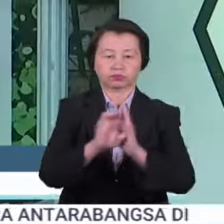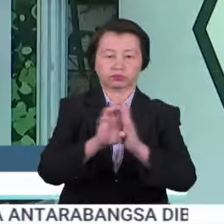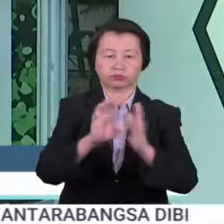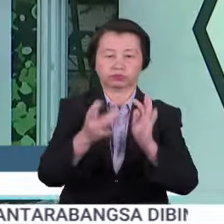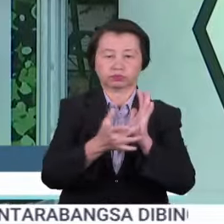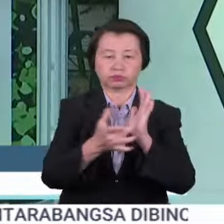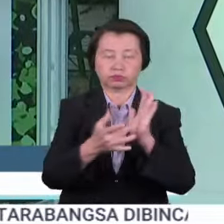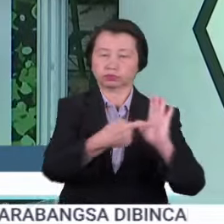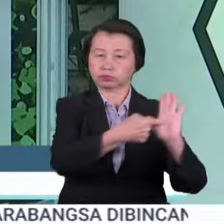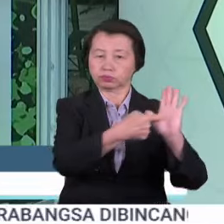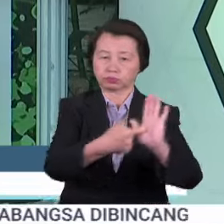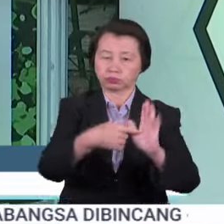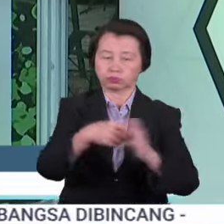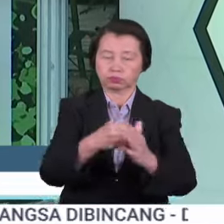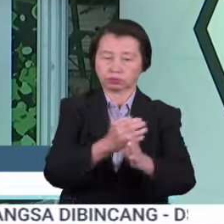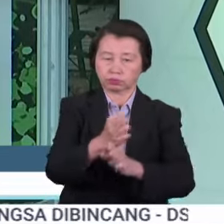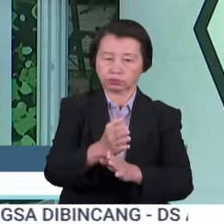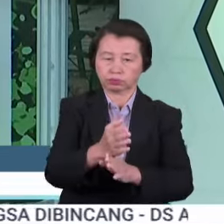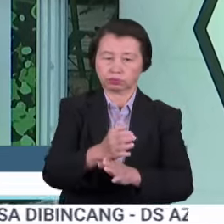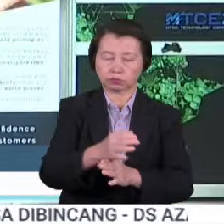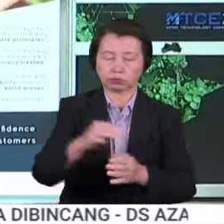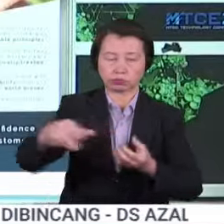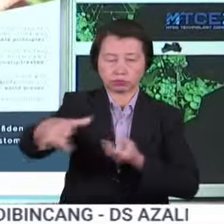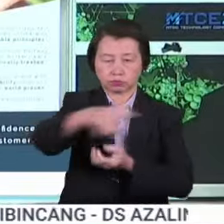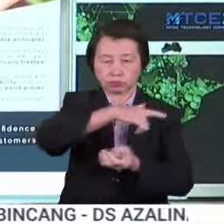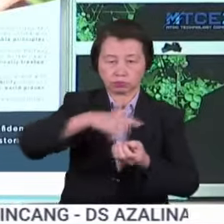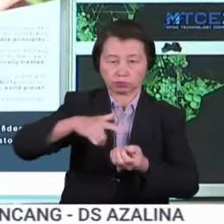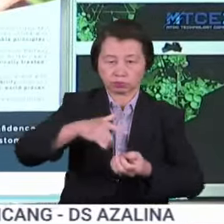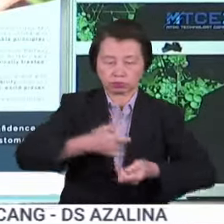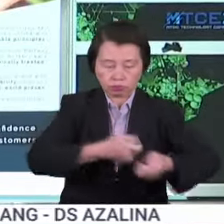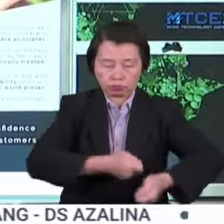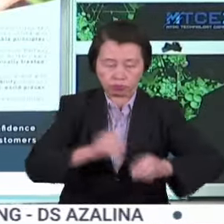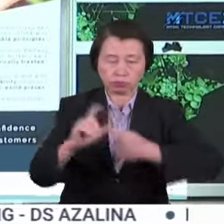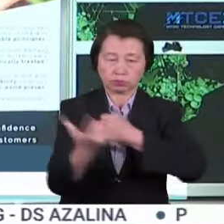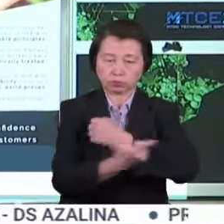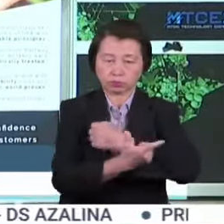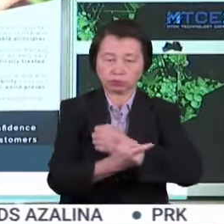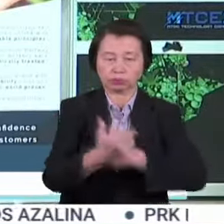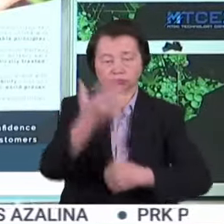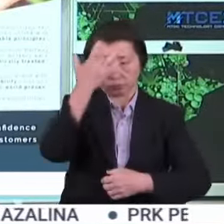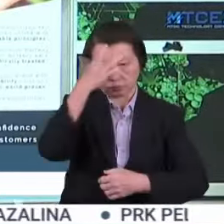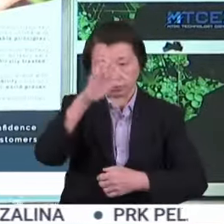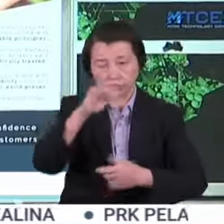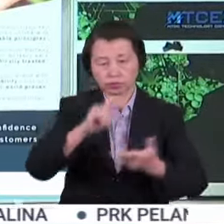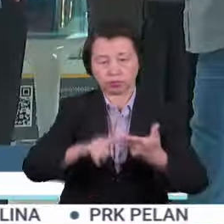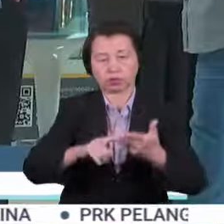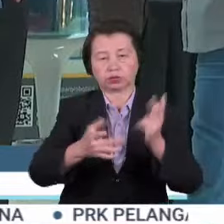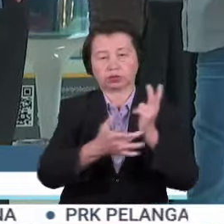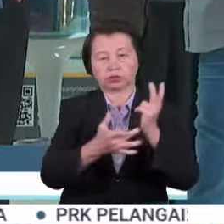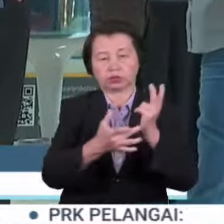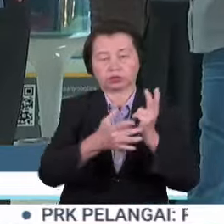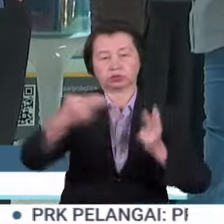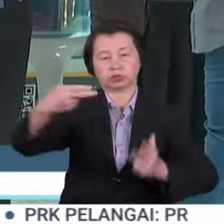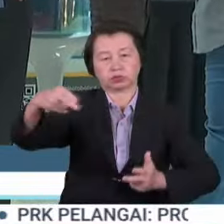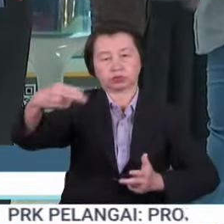teknologi yang dipamerkan dalam bidang aeroangkasa, pertanian, peladangan pintar dan teknologi hijau.